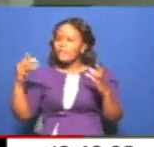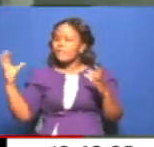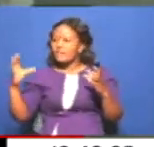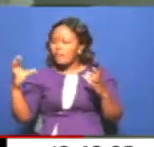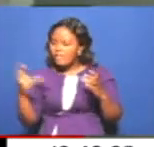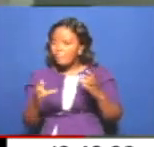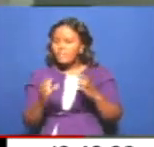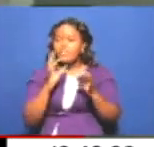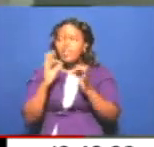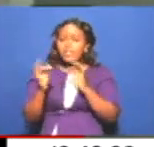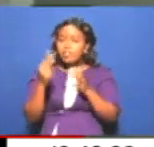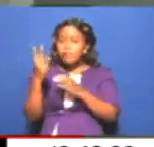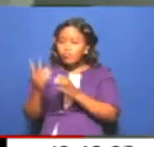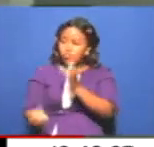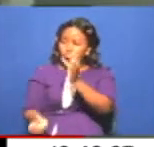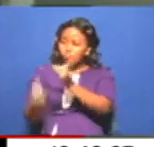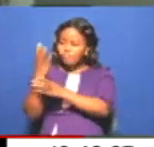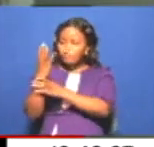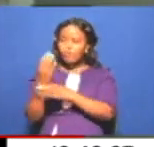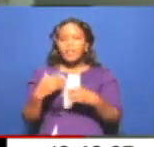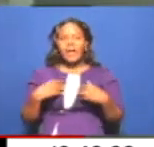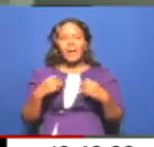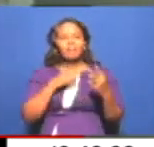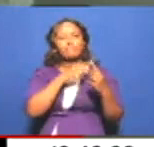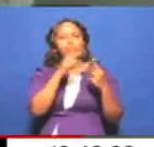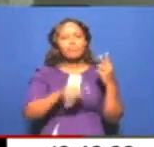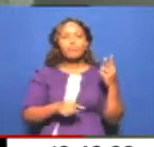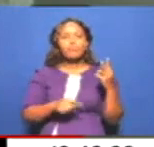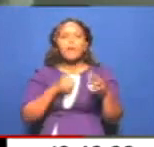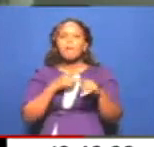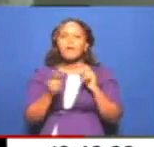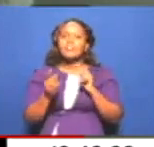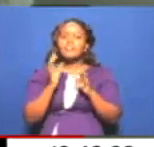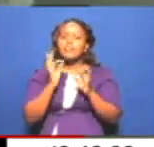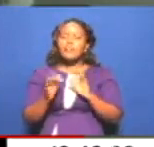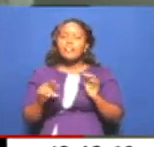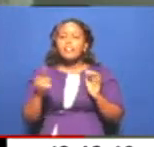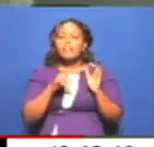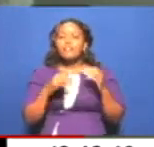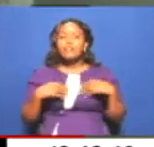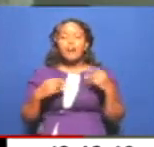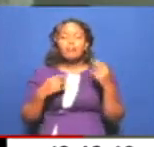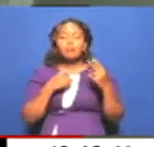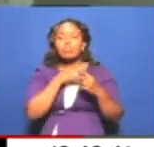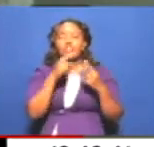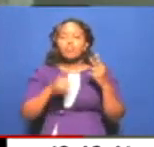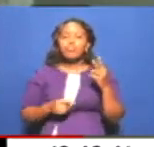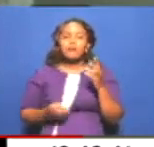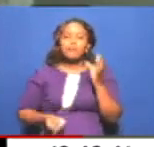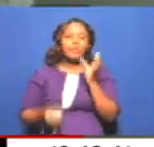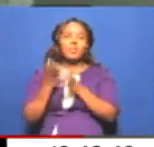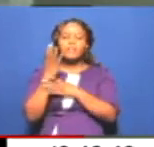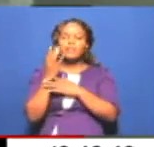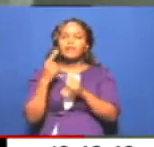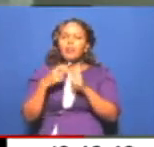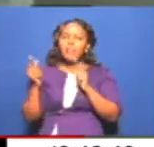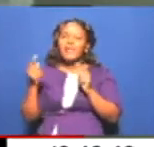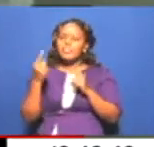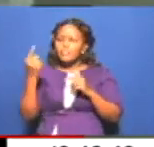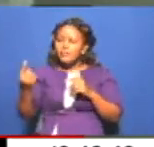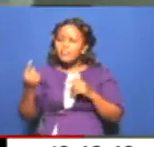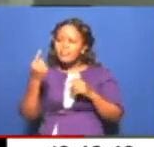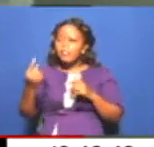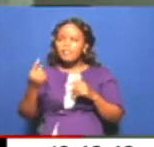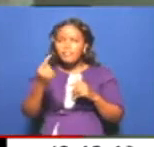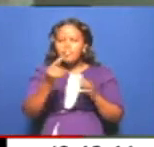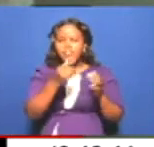mbili, kukuwe na candidates wawili. Lakini tukiwa na coalition mbili, na kila coalition ina field watu wake wanane, kwa sababu kila mtu anakuja na chama